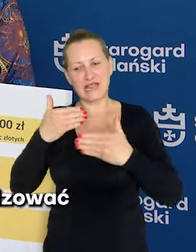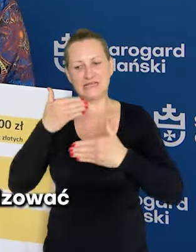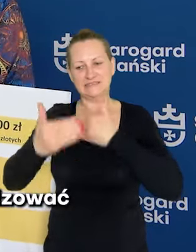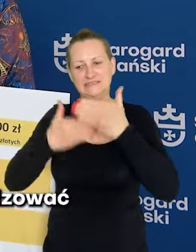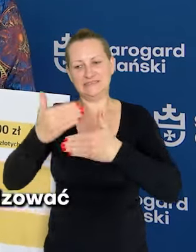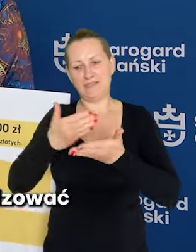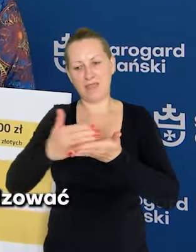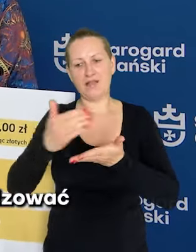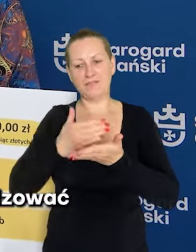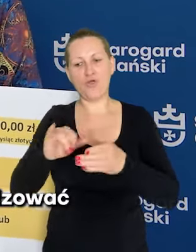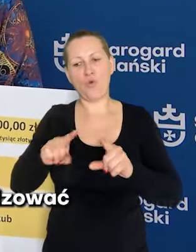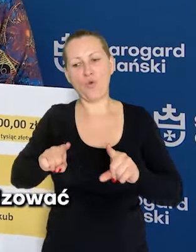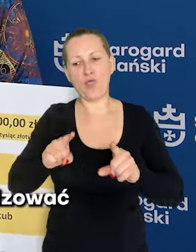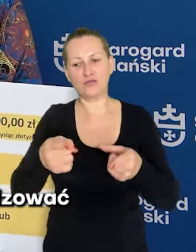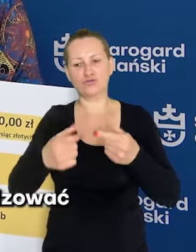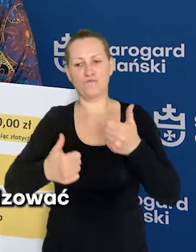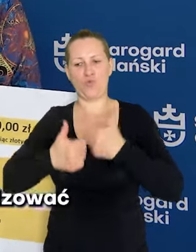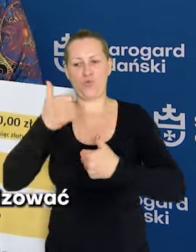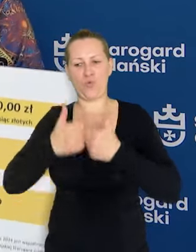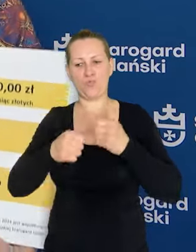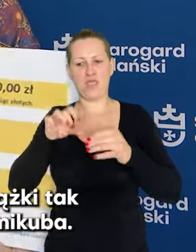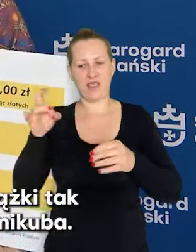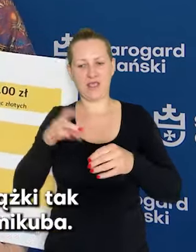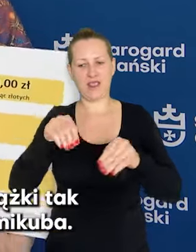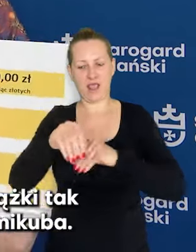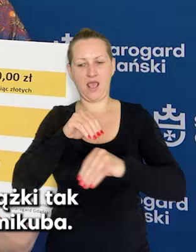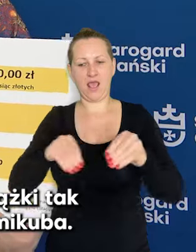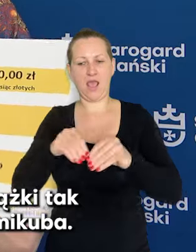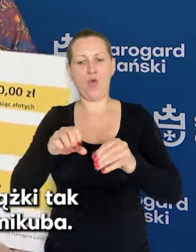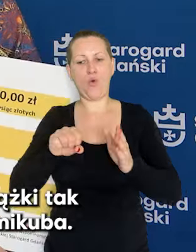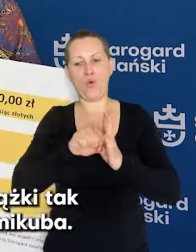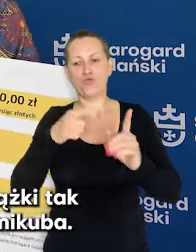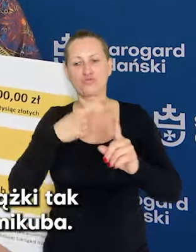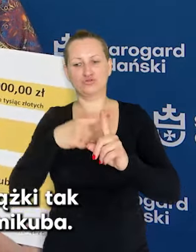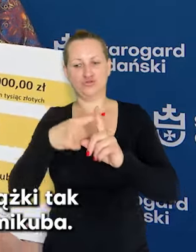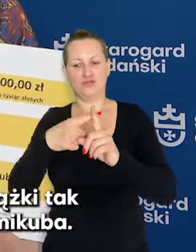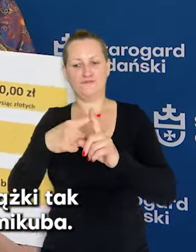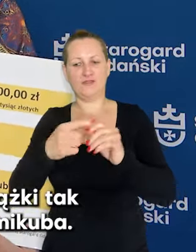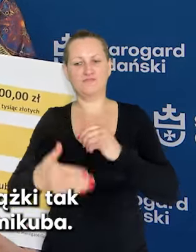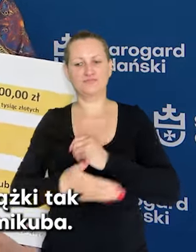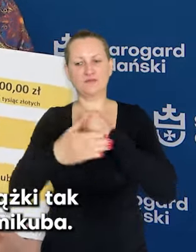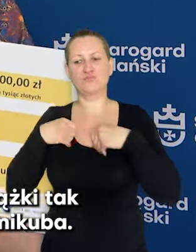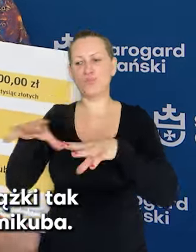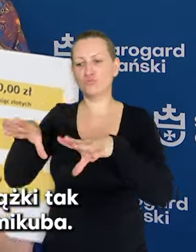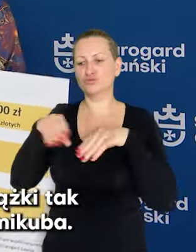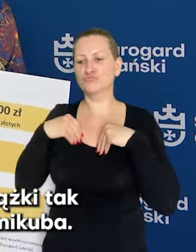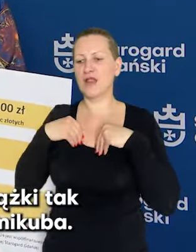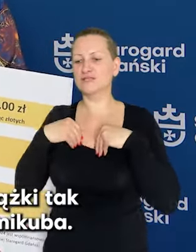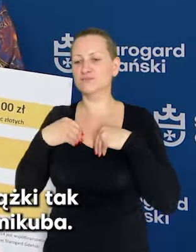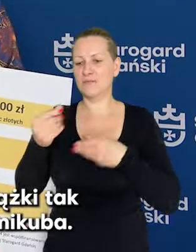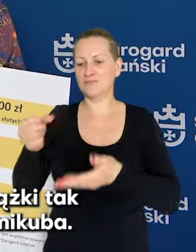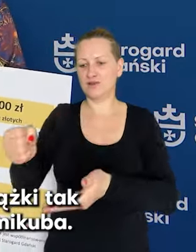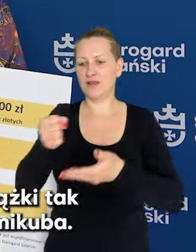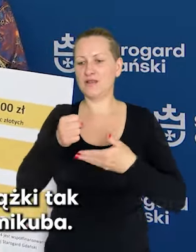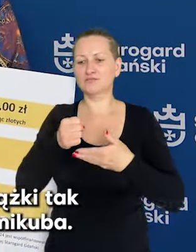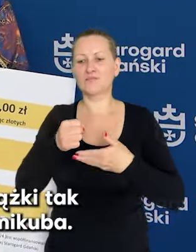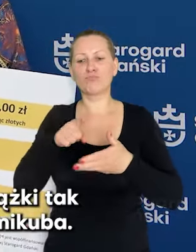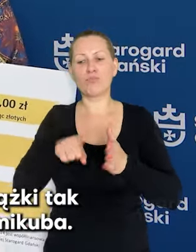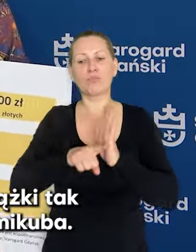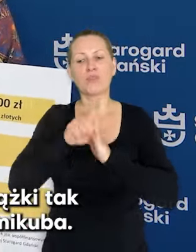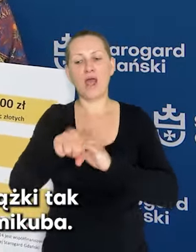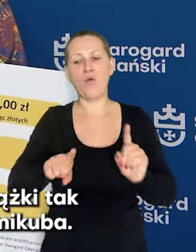dalej i zorganizować szkolny turniej Rumi Kuba. Od pozytywnego wsparcia dostaliśmy tak naprawdę pieniążki